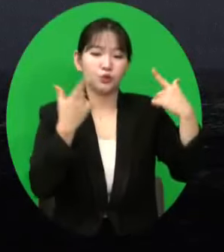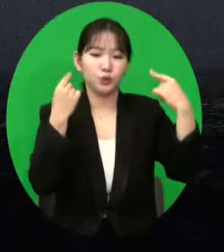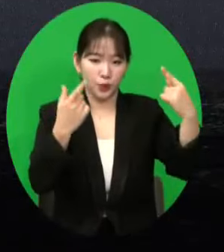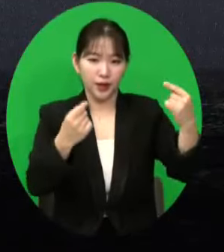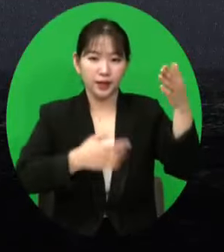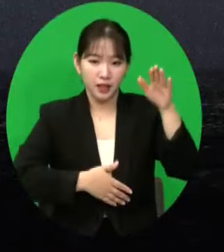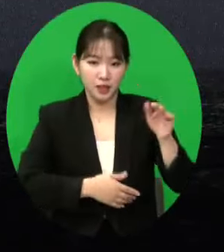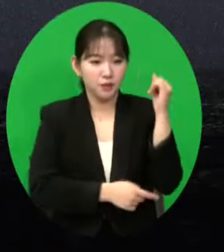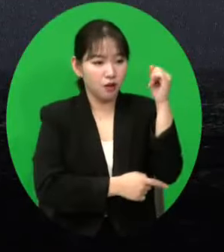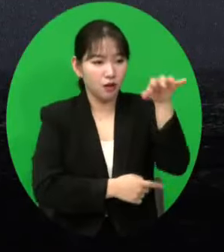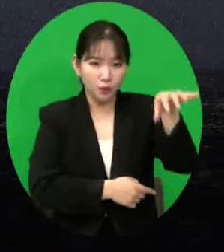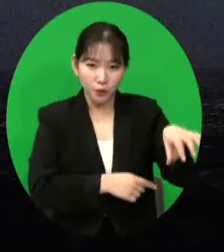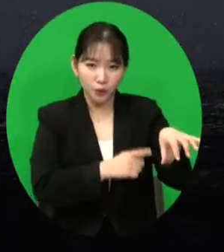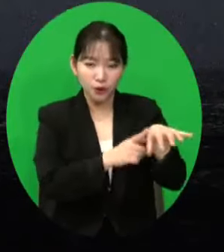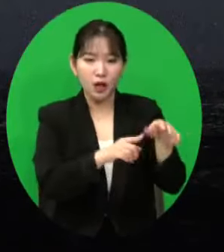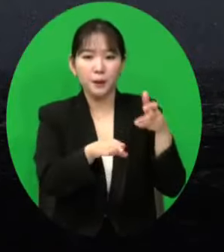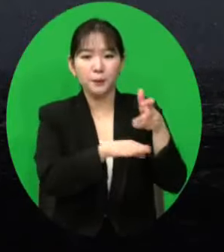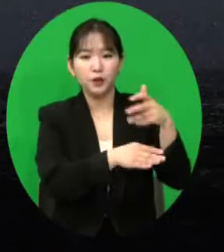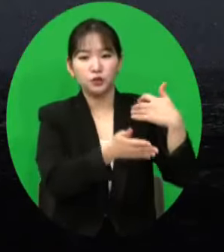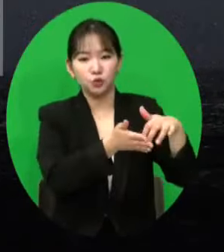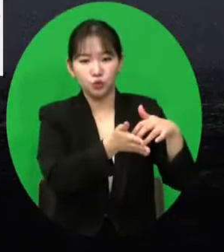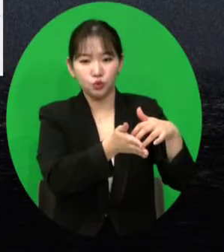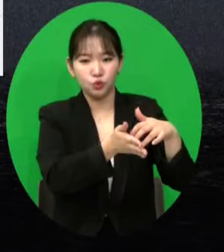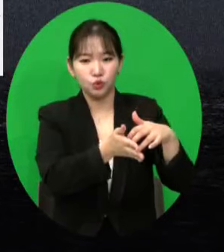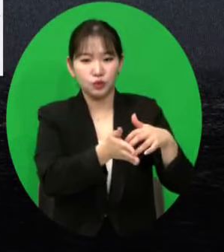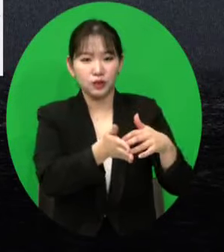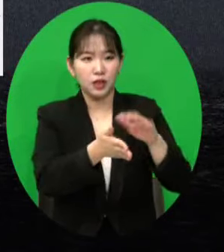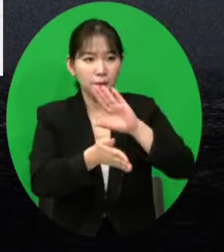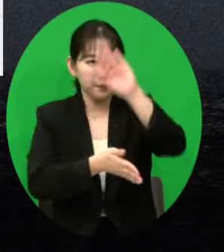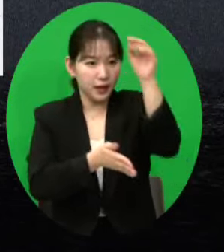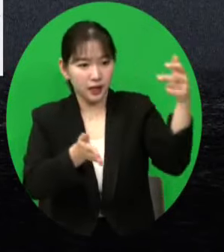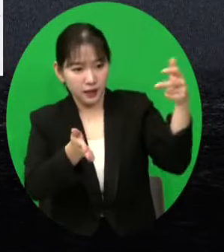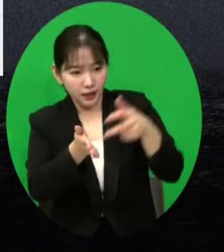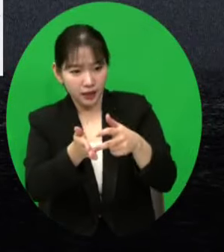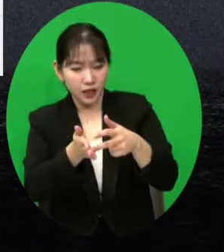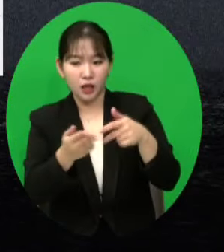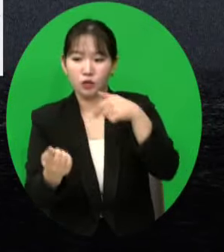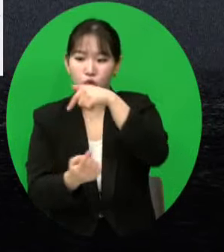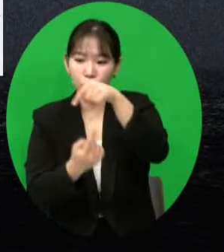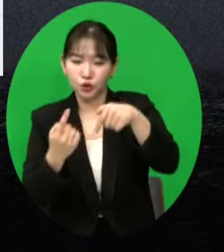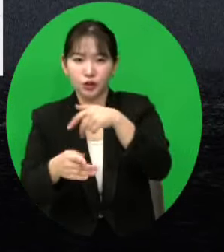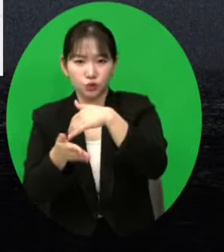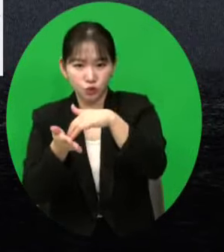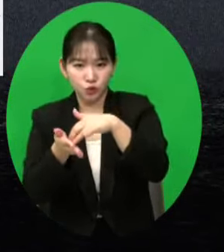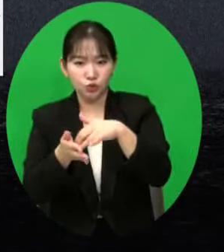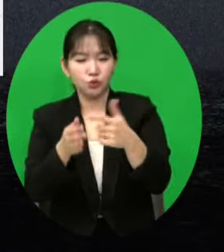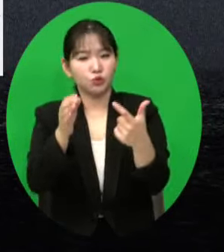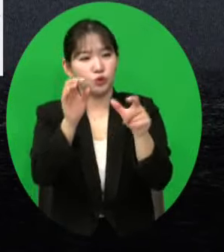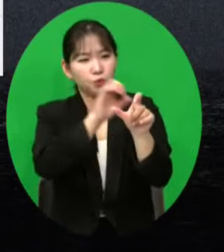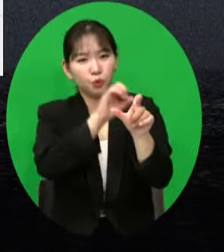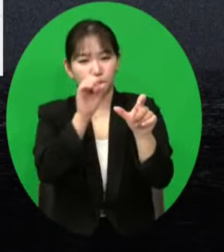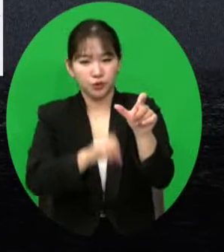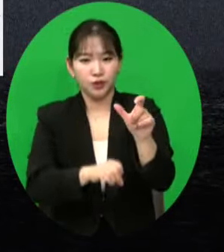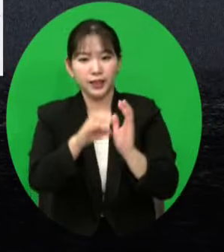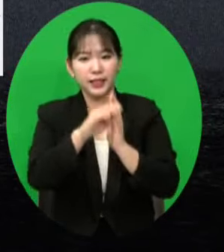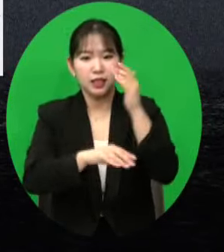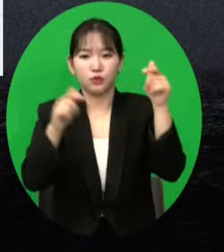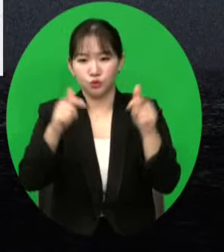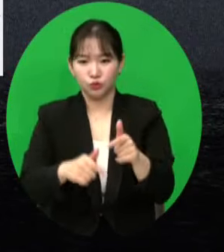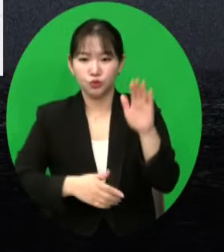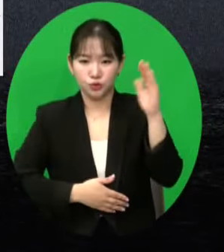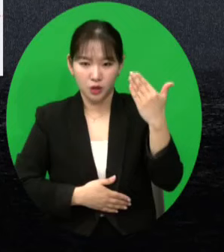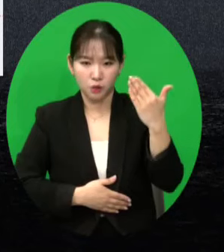하지만 영암군의 경우 버스 대수와 배차 간격, 운행 횟수가 개편 전보다 65% 이상